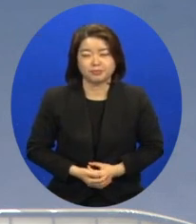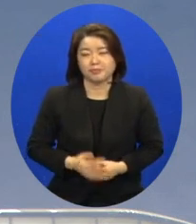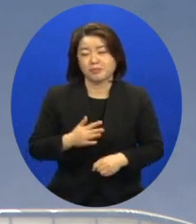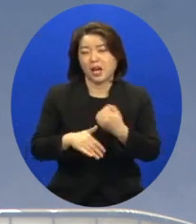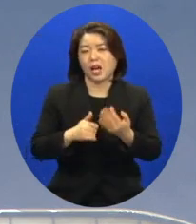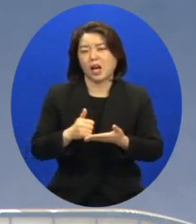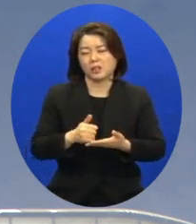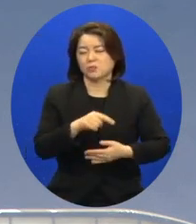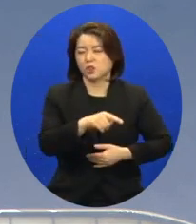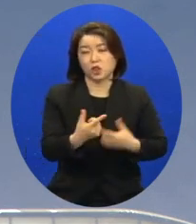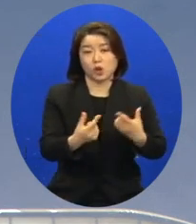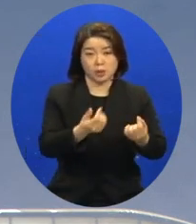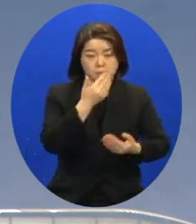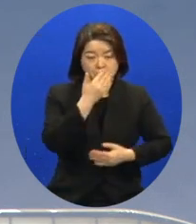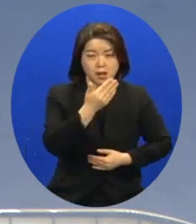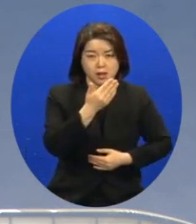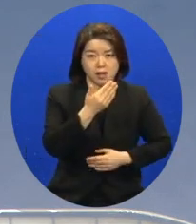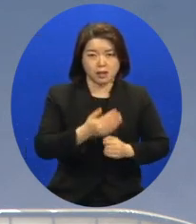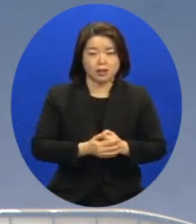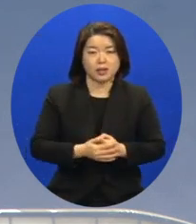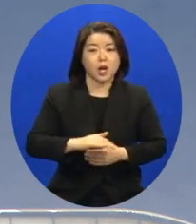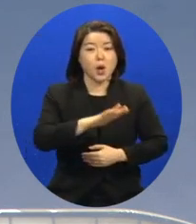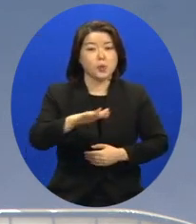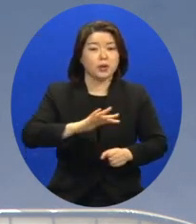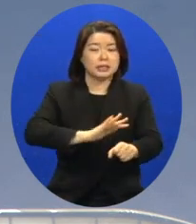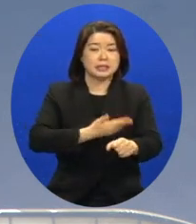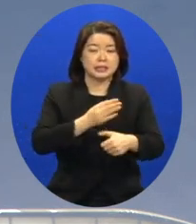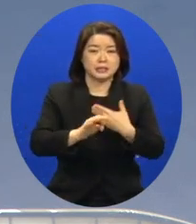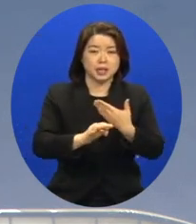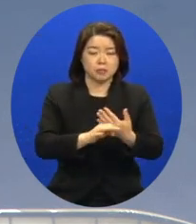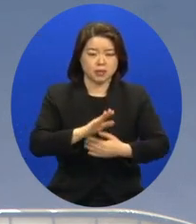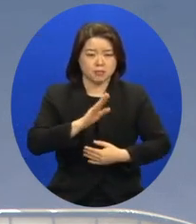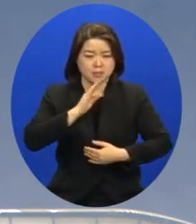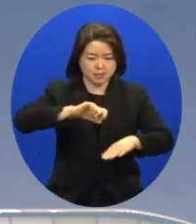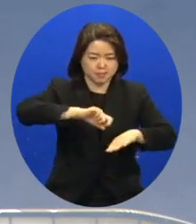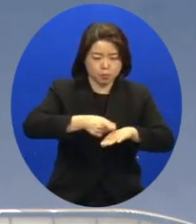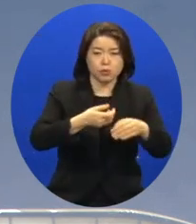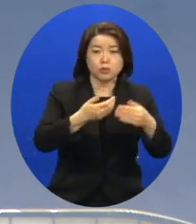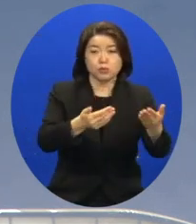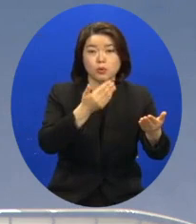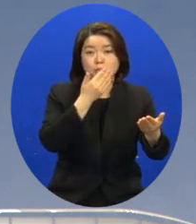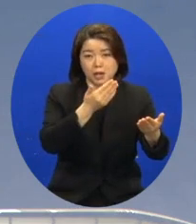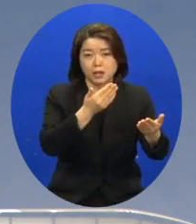하나님도 그렇게 하실 수 있지요. 우리가 잘못하면 바로 벌하실 수 있지요.